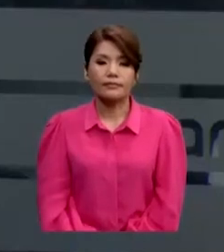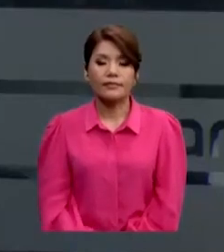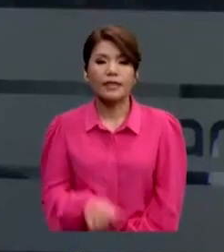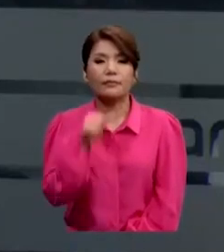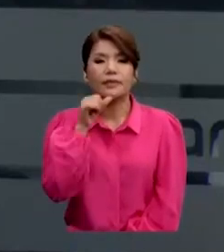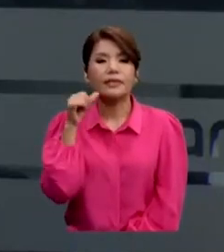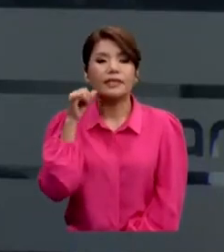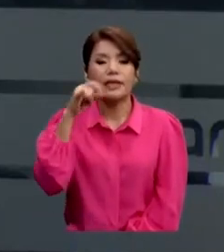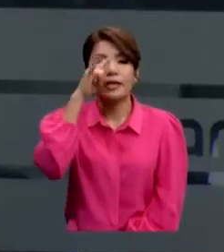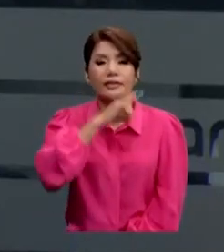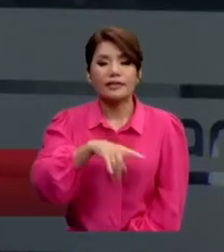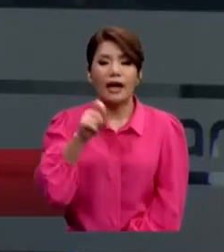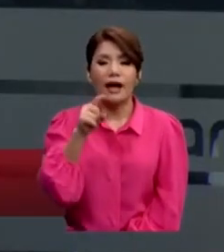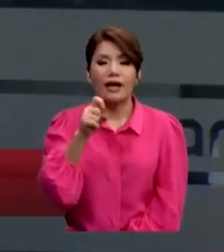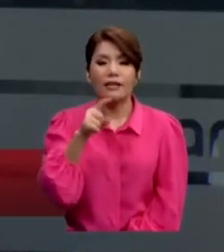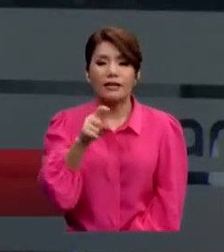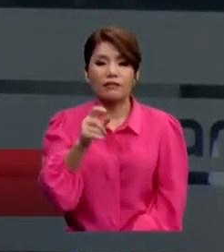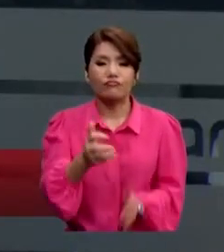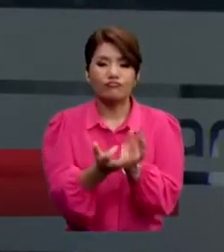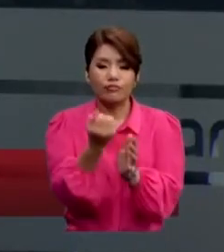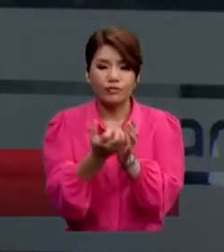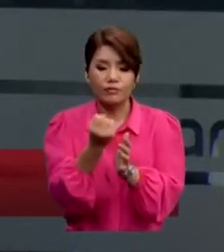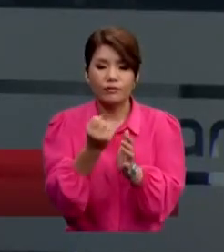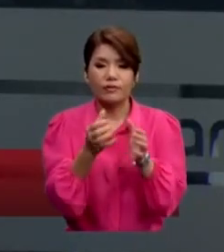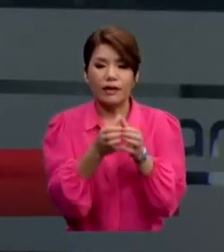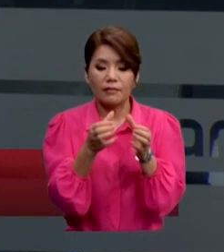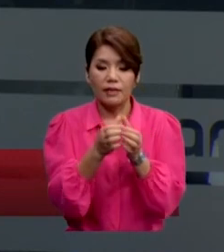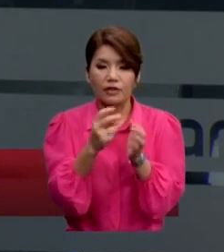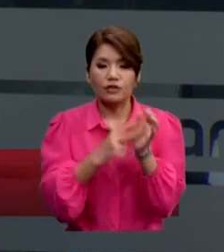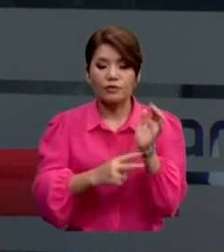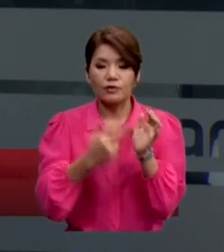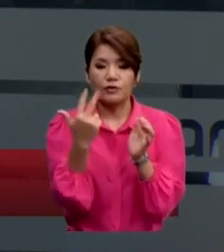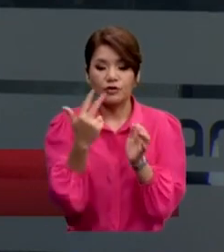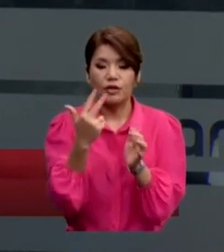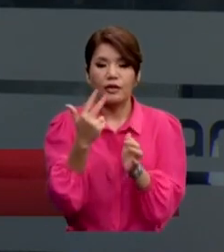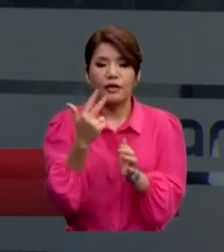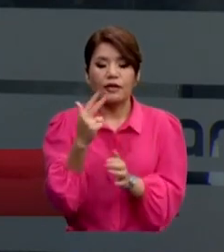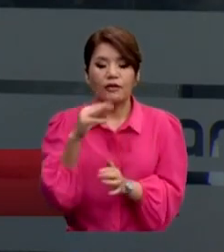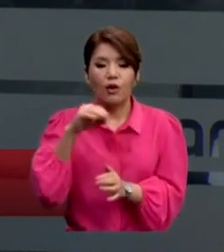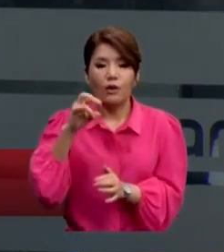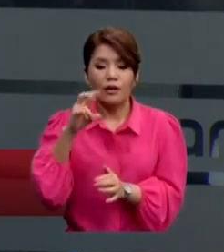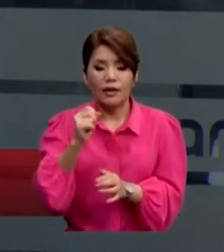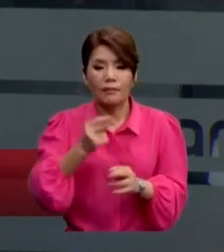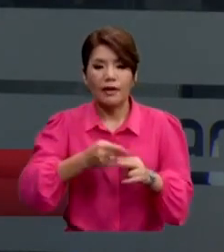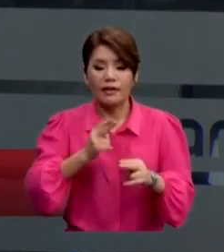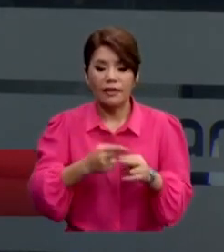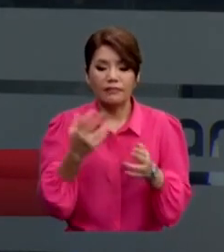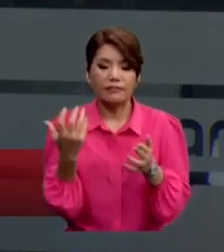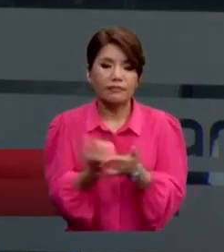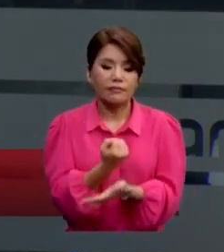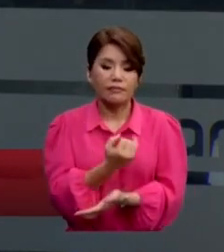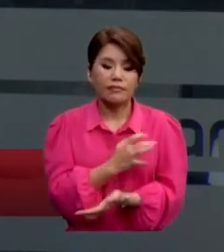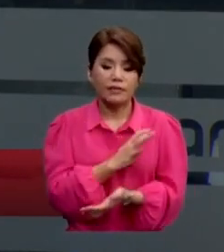Былтыр қазақстандық алтын өндіруші компаниялар 73 тоннадан астам бағалы металл шығарды. Еліміздің стратегиялық алтын қорын арттыруға үлес